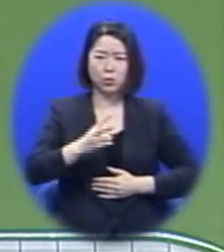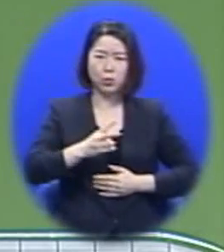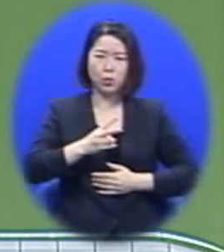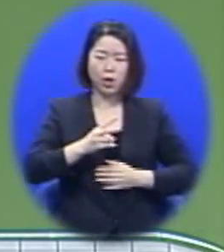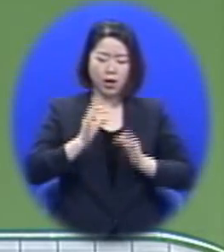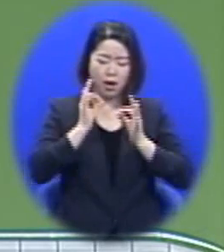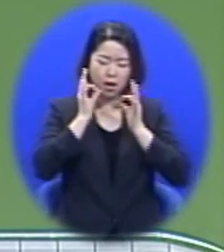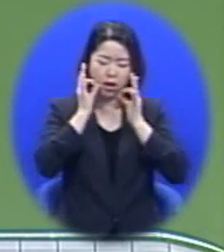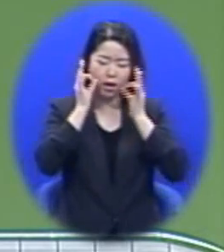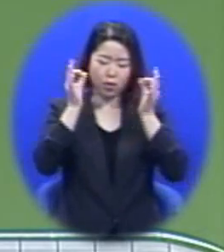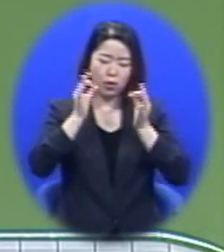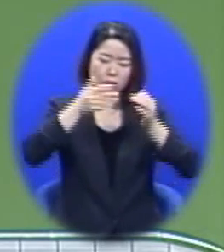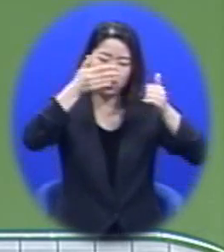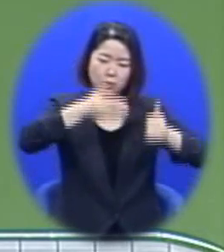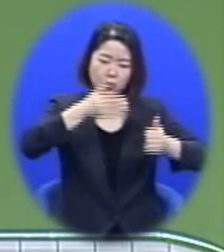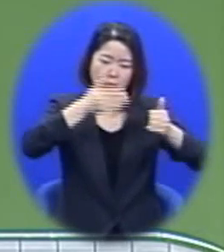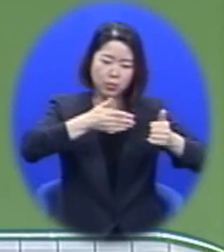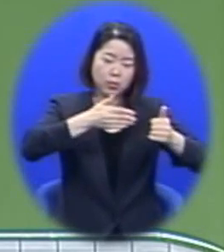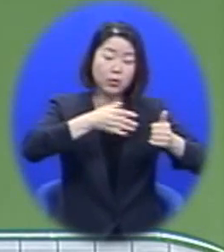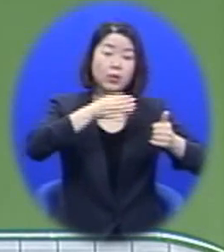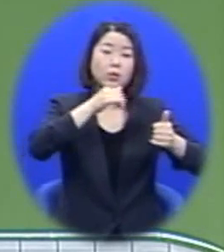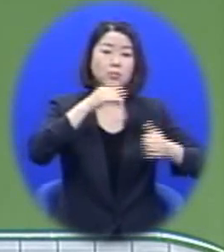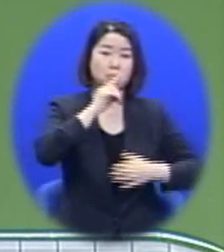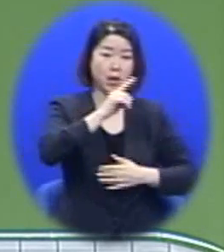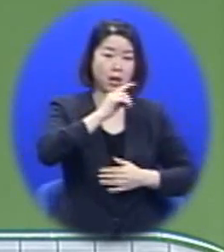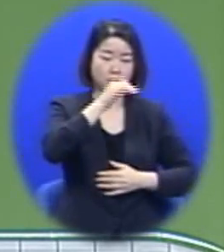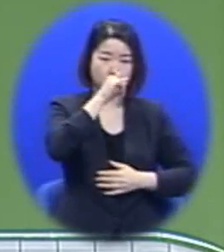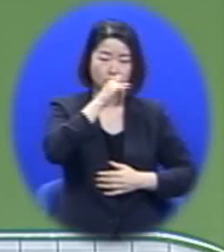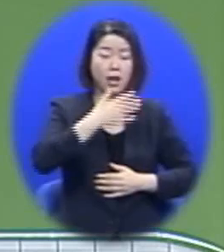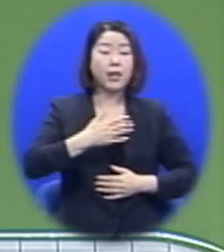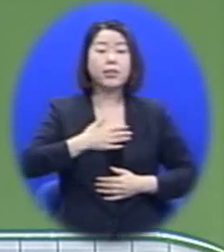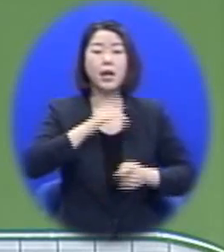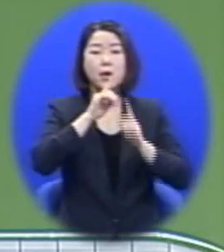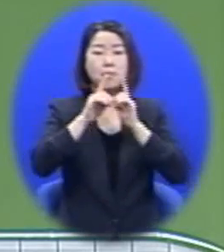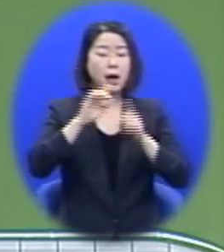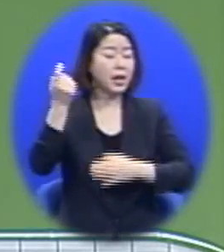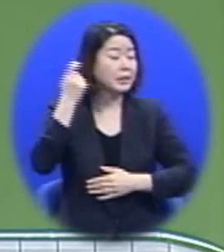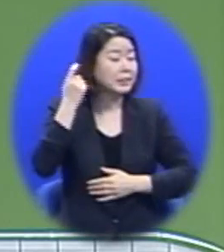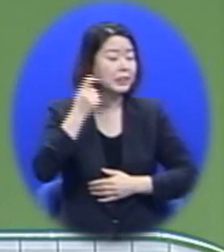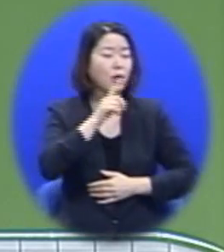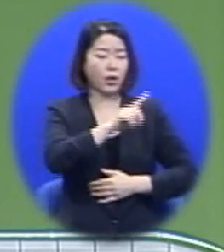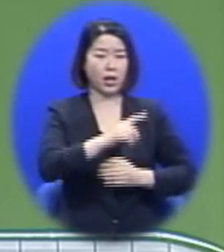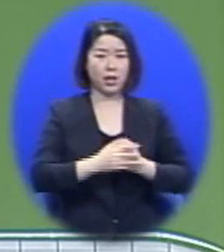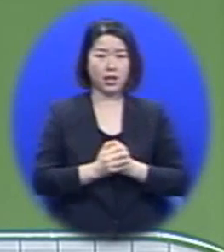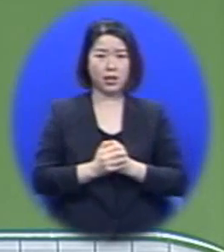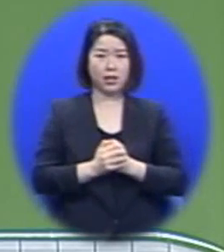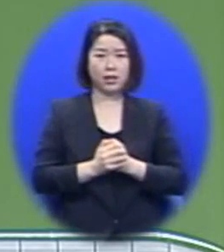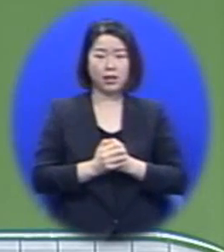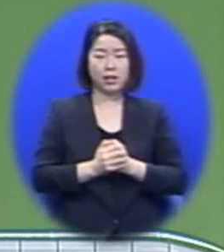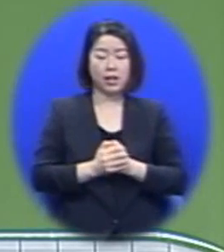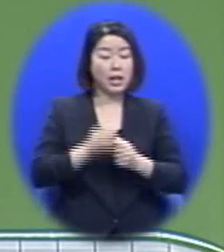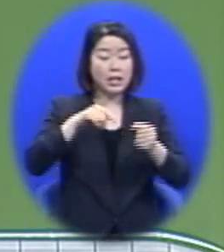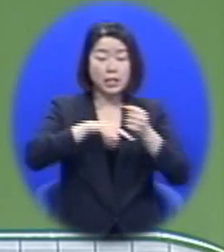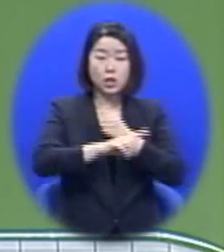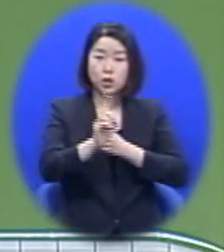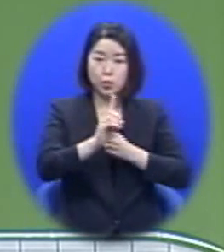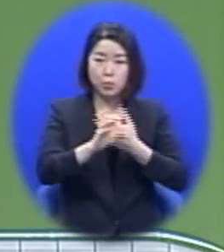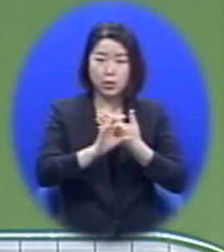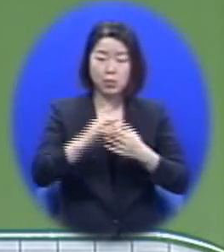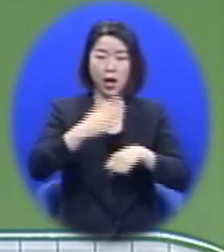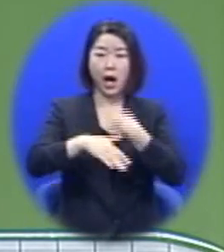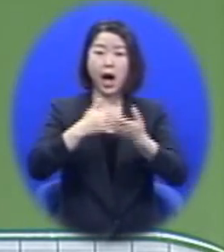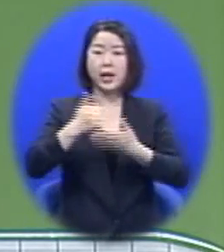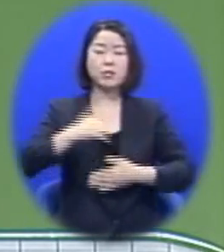간곡하게 말씀합니다. 들으라는 거예요. 내 말을 들으라. 이유는요, 하나님이